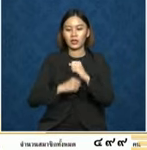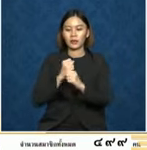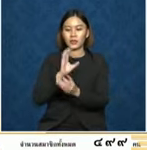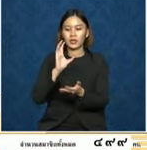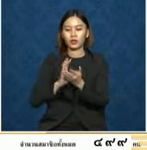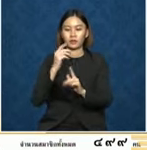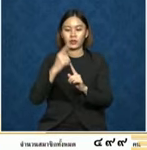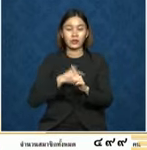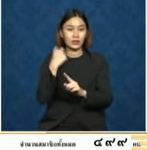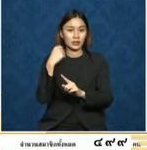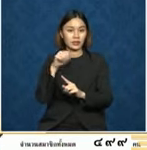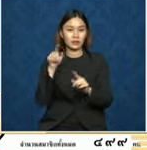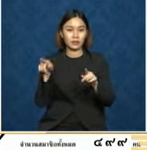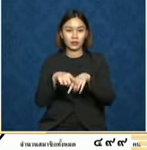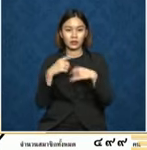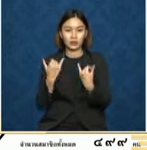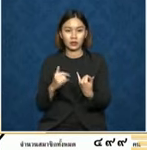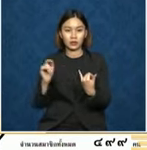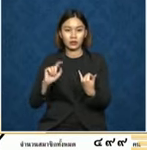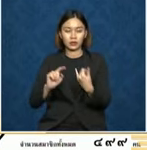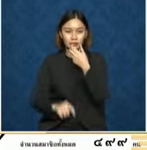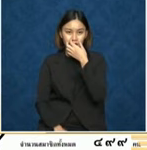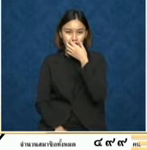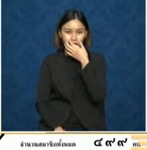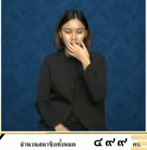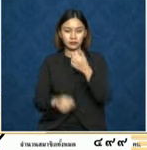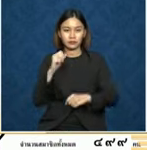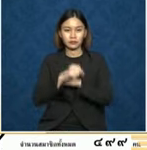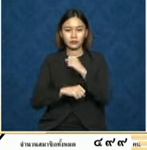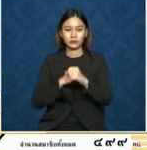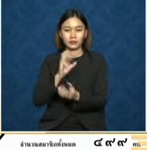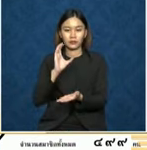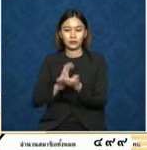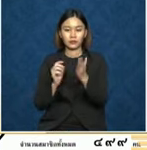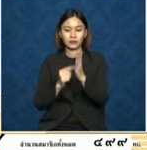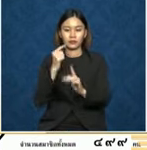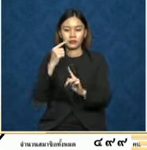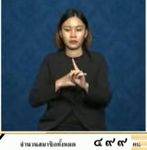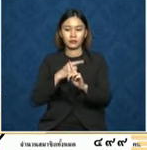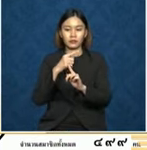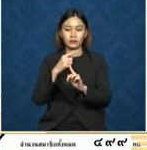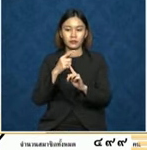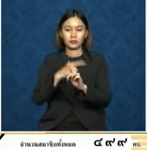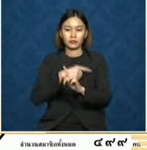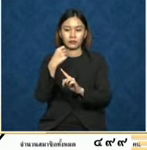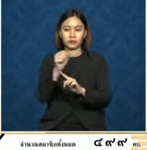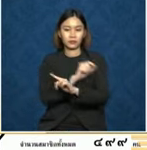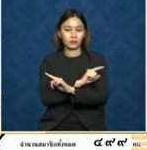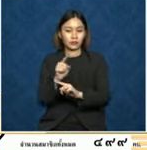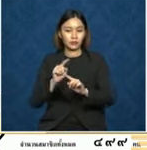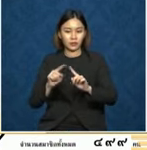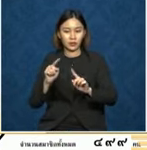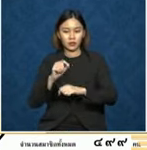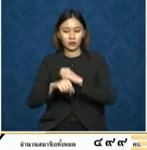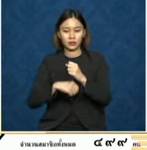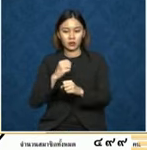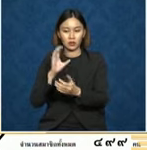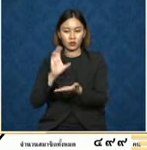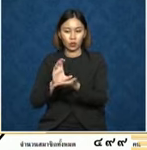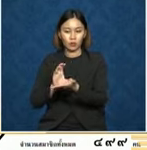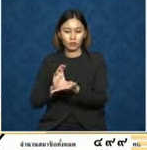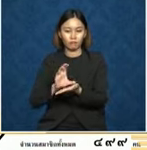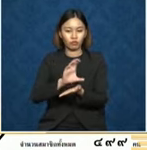ลาแบบปัจจุบันก็คือปีงบประมาณเริ่มต้น1ตุลาก็จริงแต่งบประมาณดังกล่าวไม่สามารถนำ